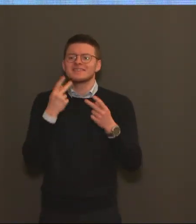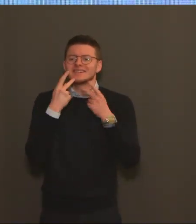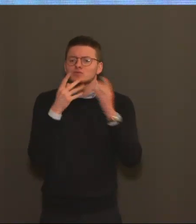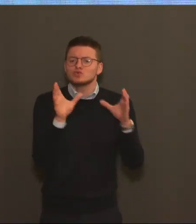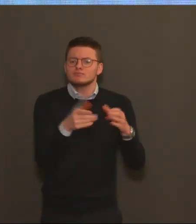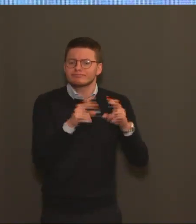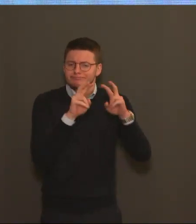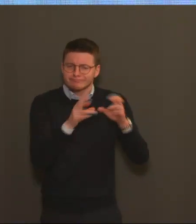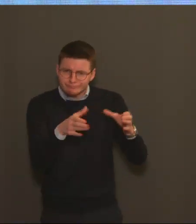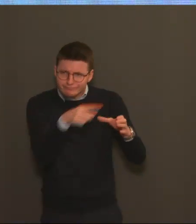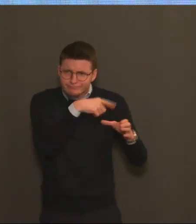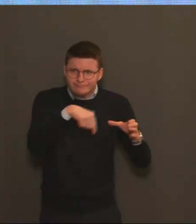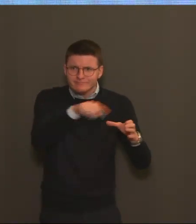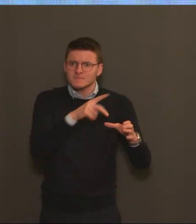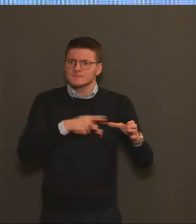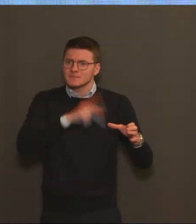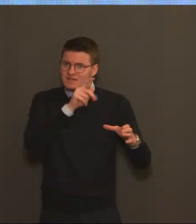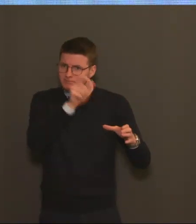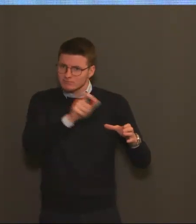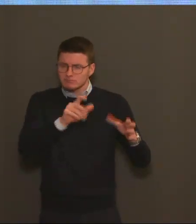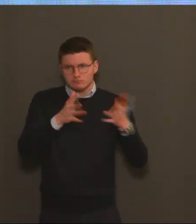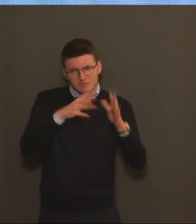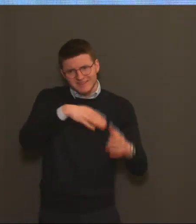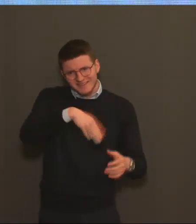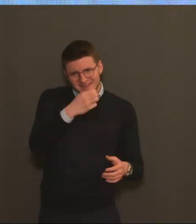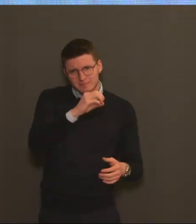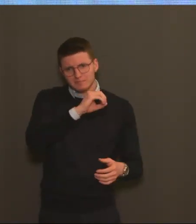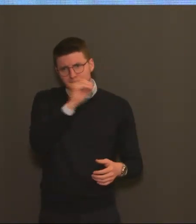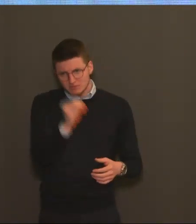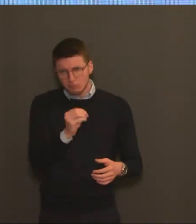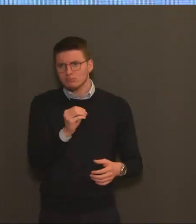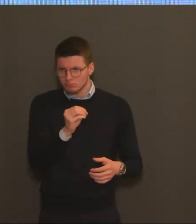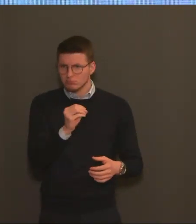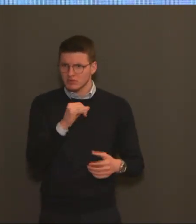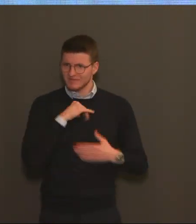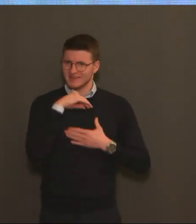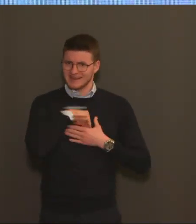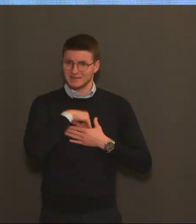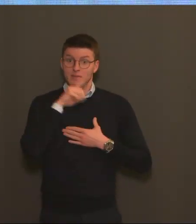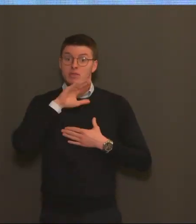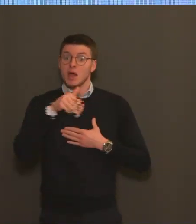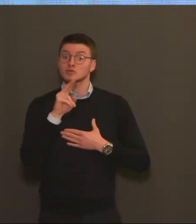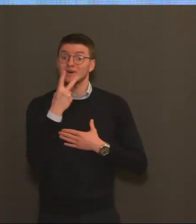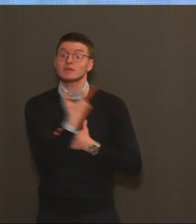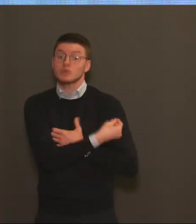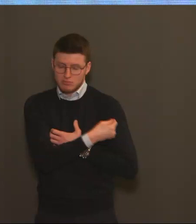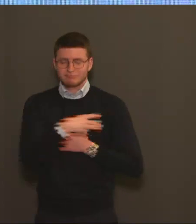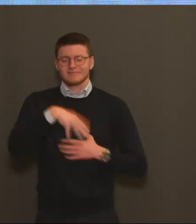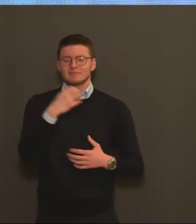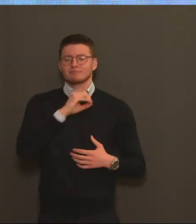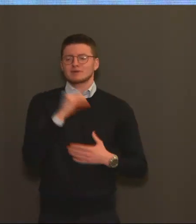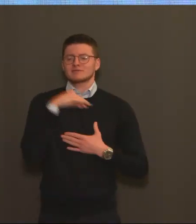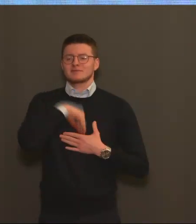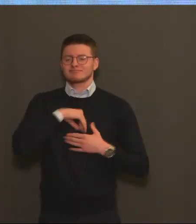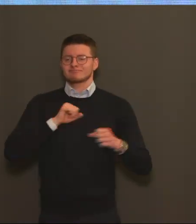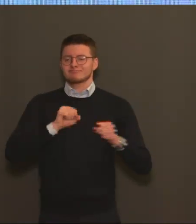90%, aantoonbaar antistoffen hebben ontwikkeld. Na de eerste dosis is dat meestal een stuk minder. Maar we willen er